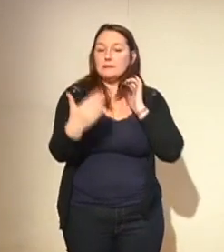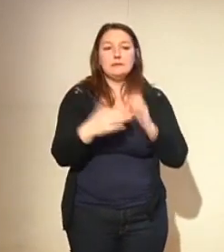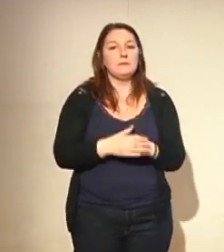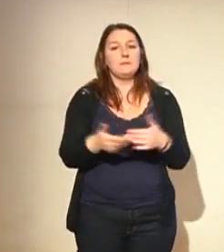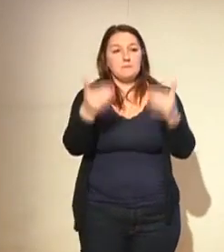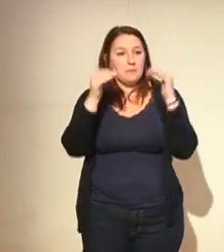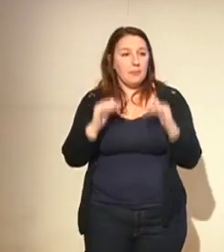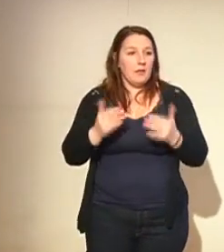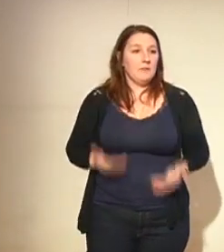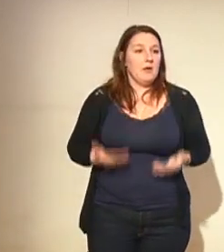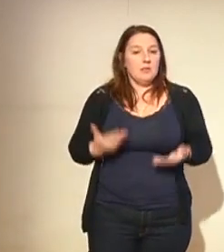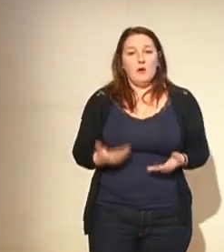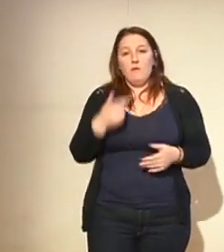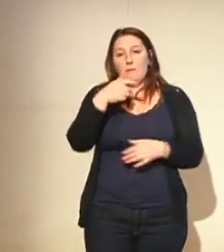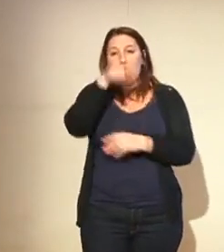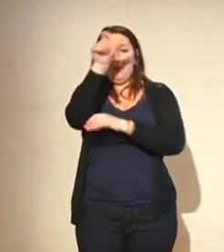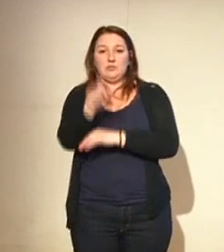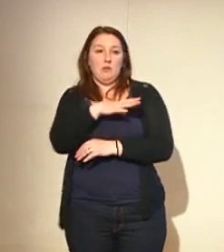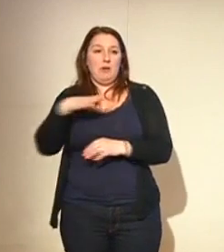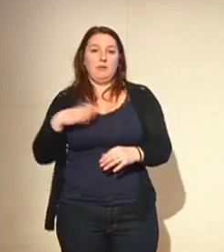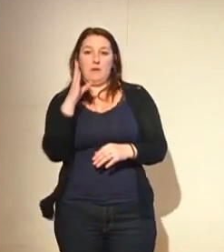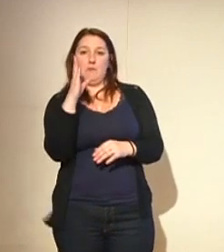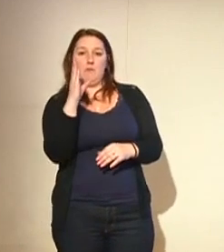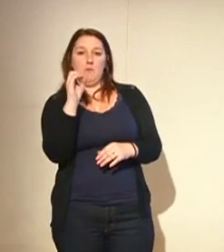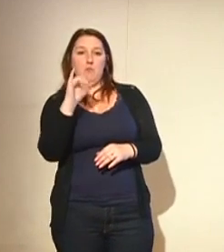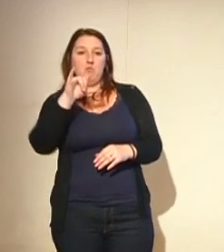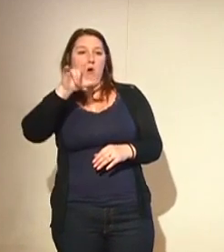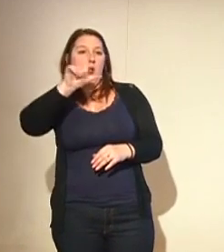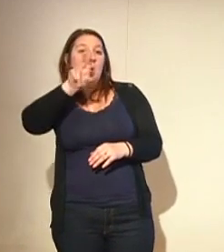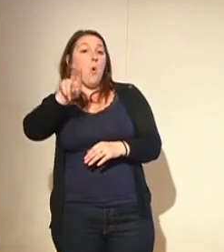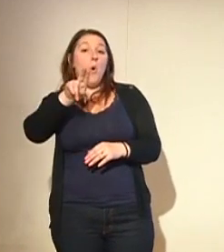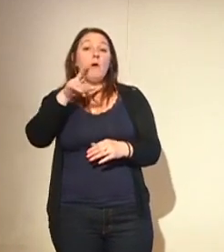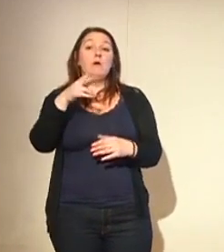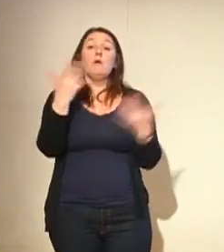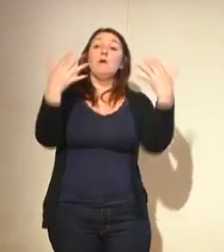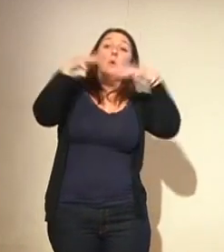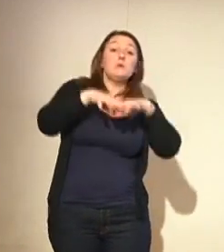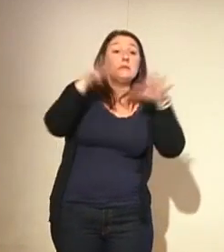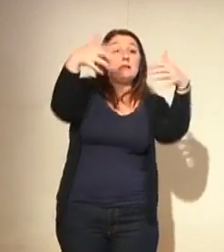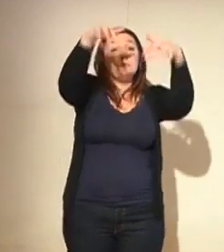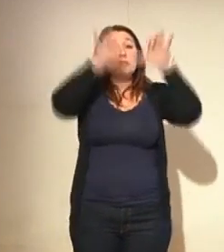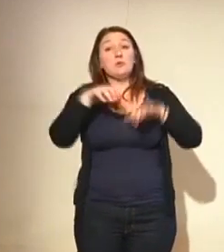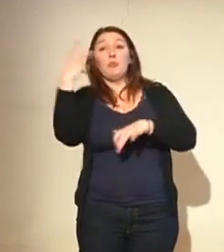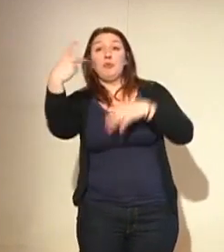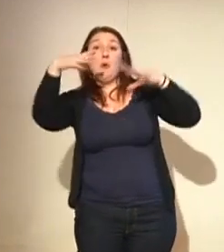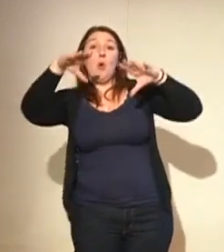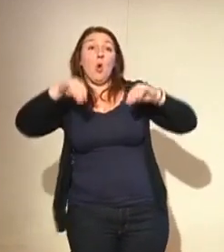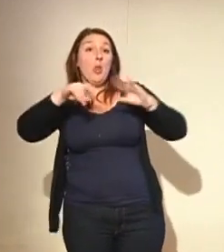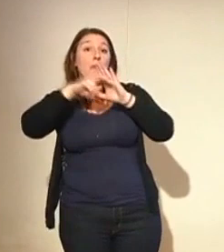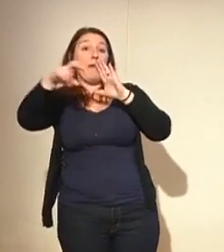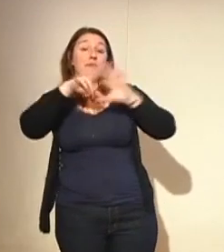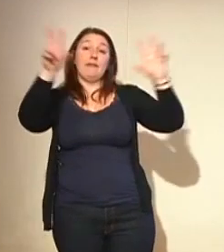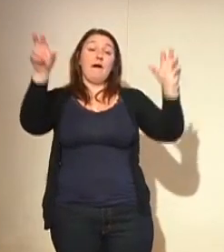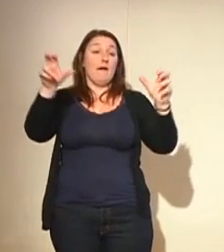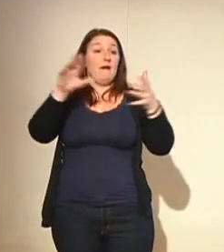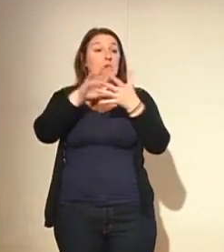nous devons donc autoriser Mame BO si d'aventure le conseil d'administration de Grenoble habitat décid de nommer le